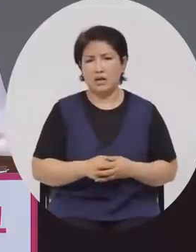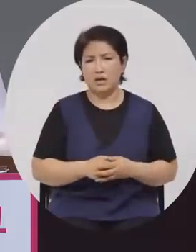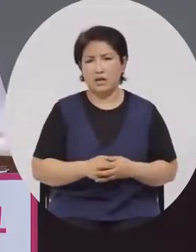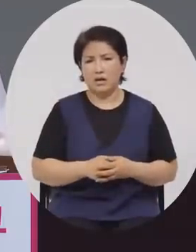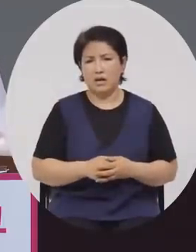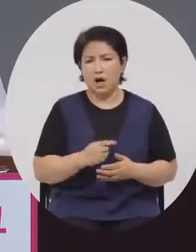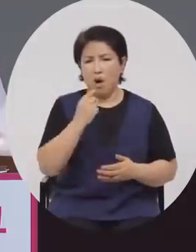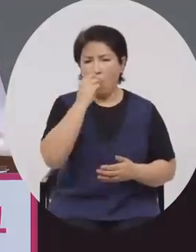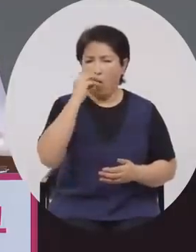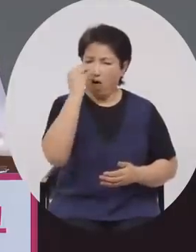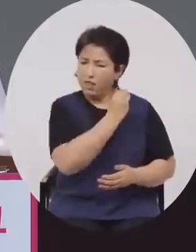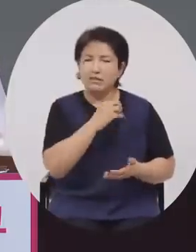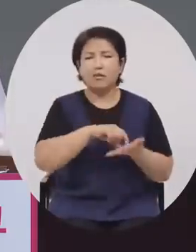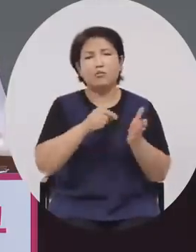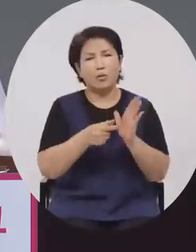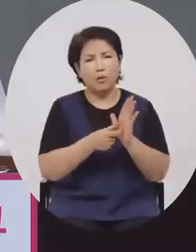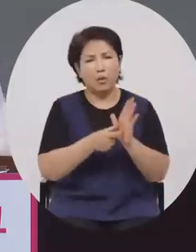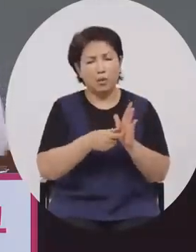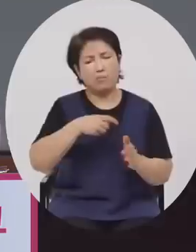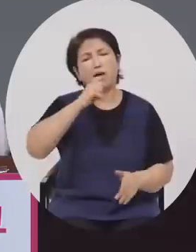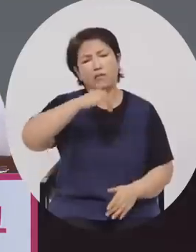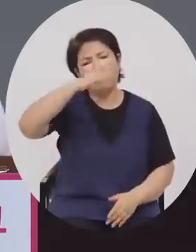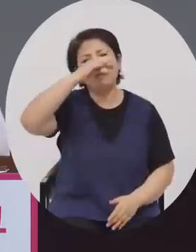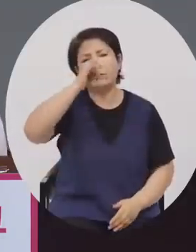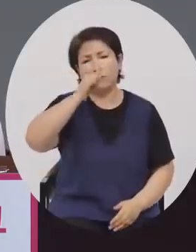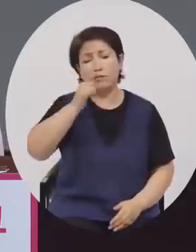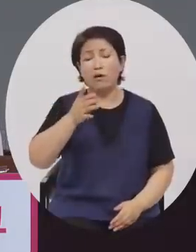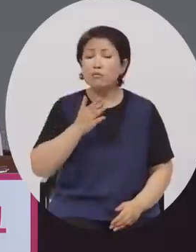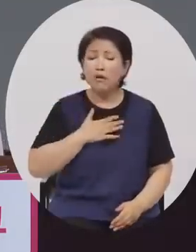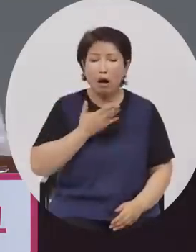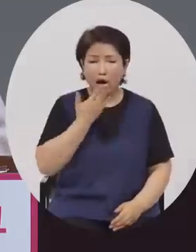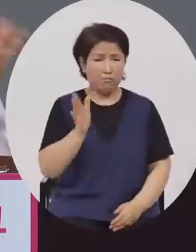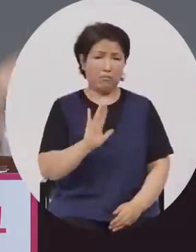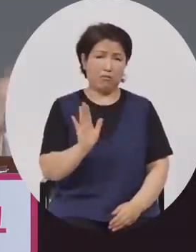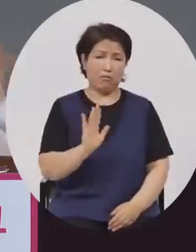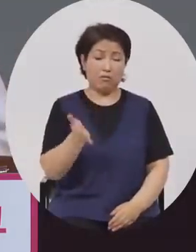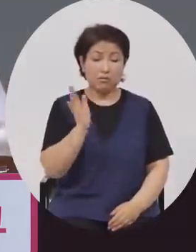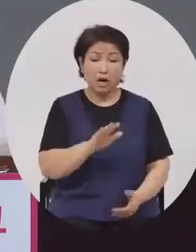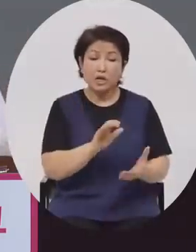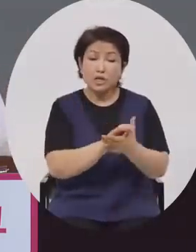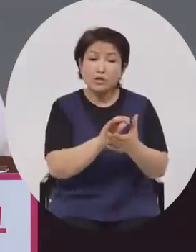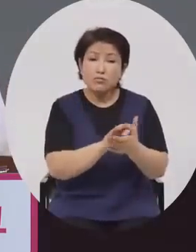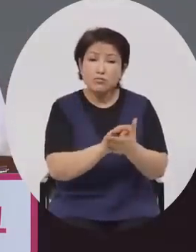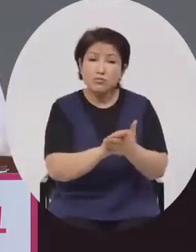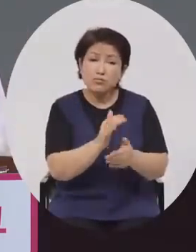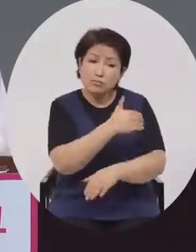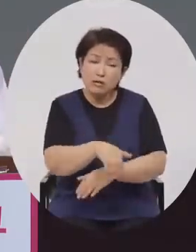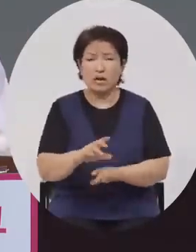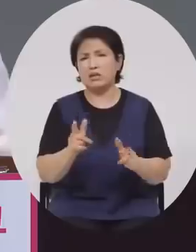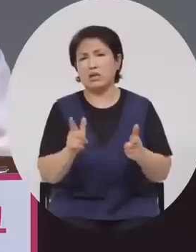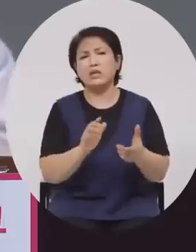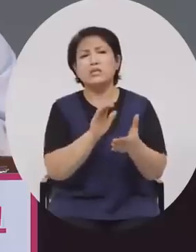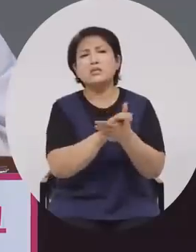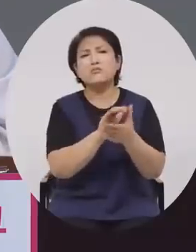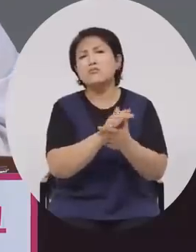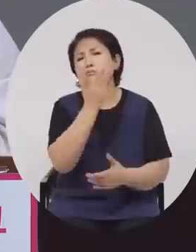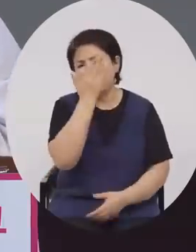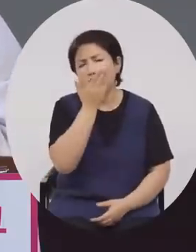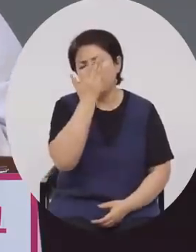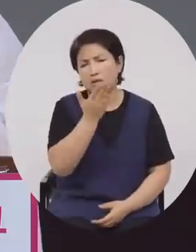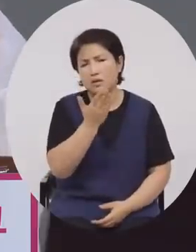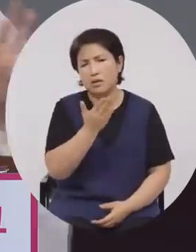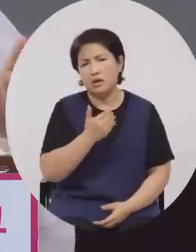진짜 코가 비틀어지도록 먹는 사람. 근데 난 술을 안 먹으니까 그 친구 못 됐냐? 얼마든지 될수 있어. 내가